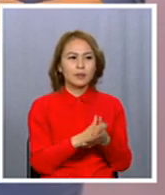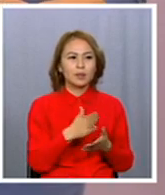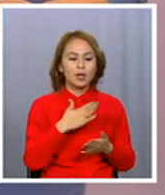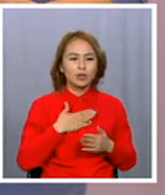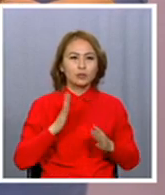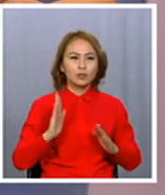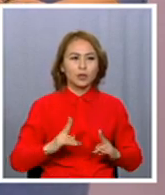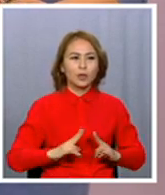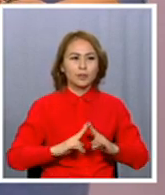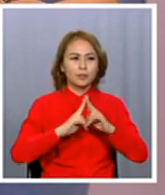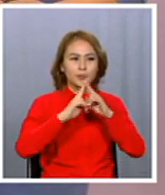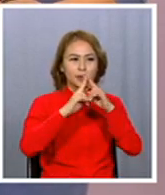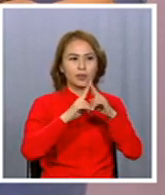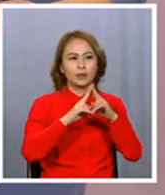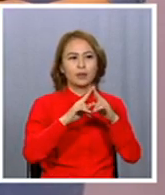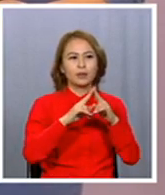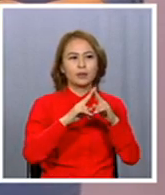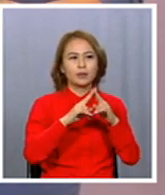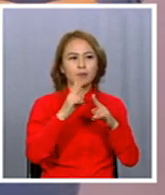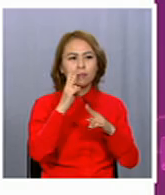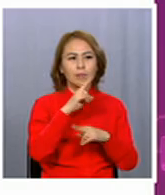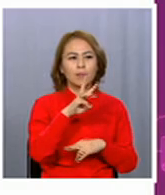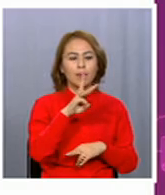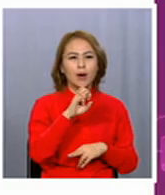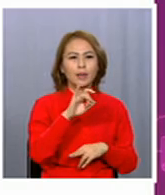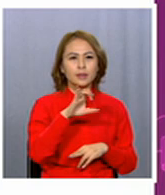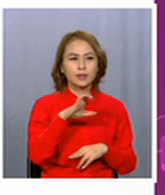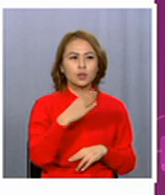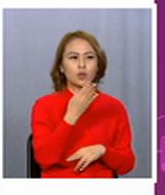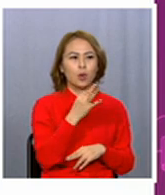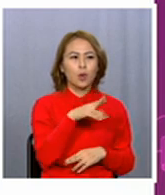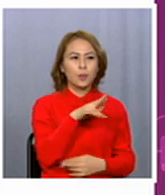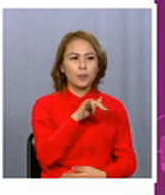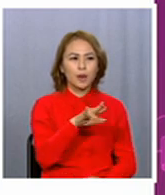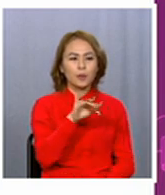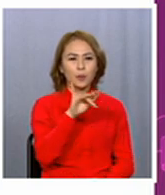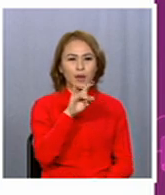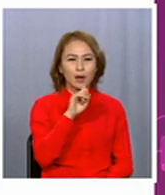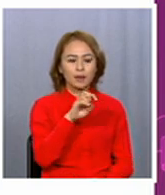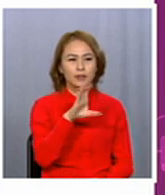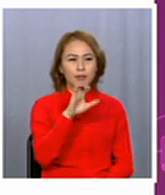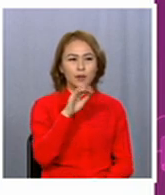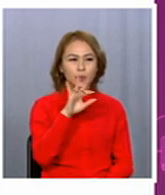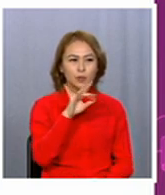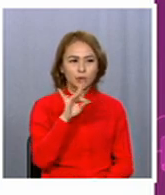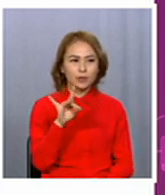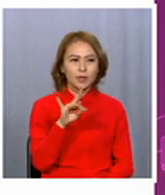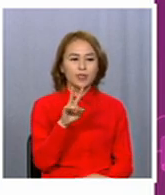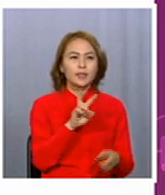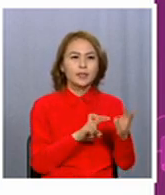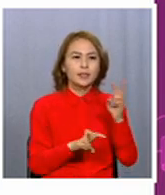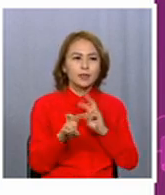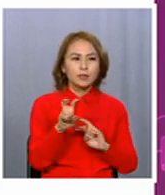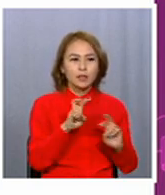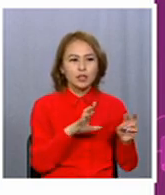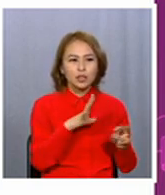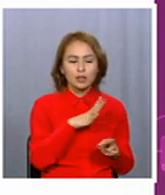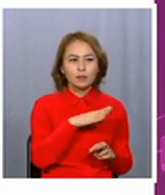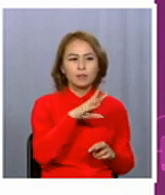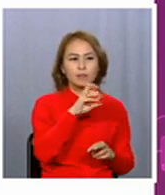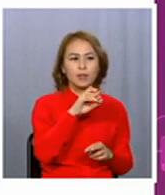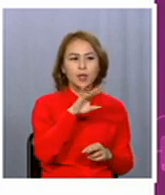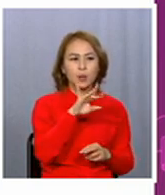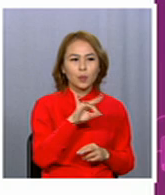бет қалып, есек қырған Марсты. Шолпан, Уран, Сатурн, іздеп келе